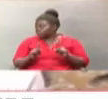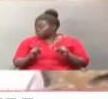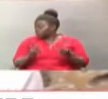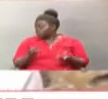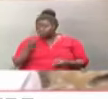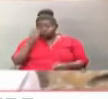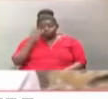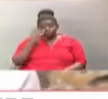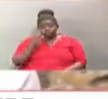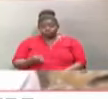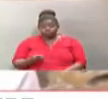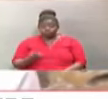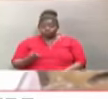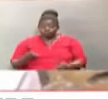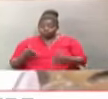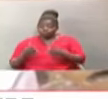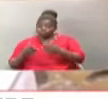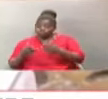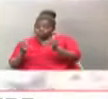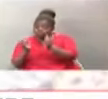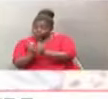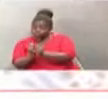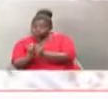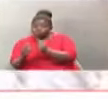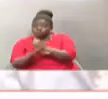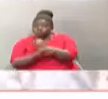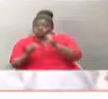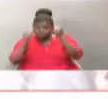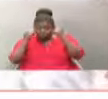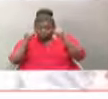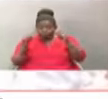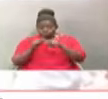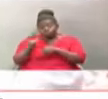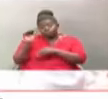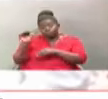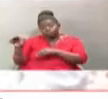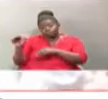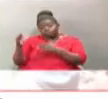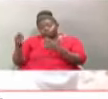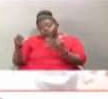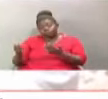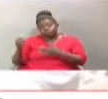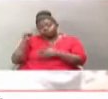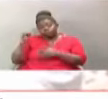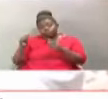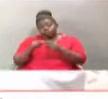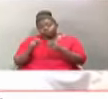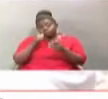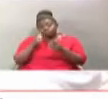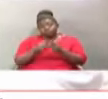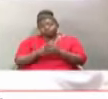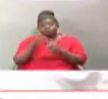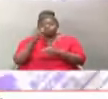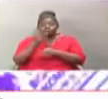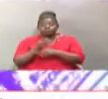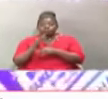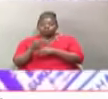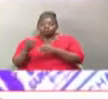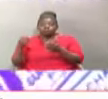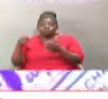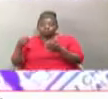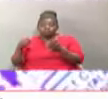okukulaba nti bazingiriza ababbi nga n'abente. Bakwatiddwa akawungeezi k'eggulo era nga basangiddwa n'ebbaluwa ennyingirire eriko